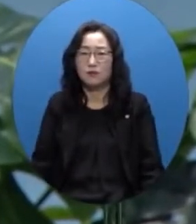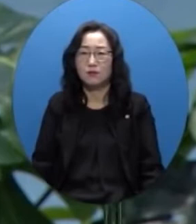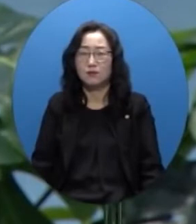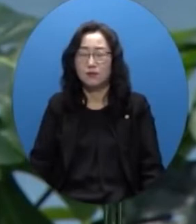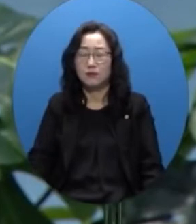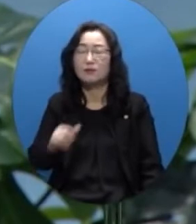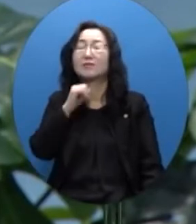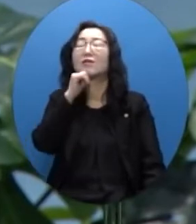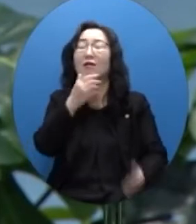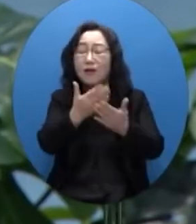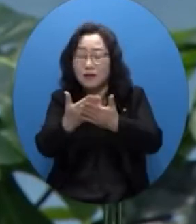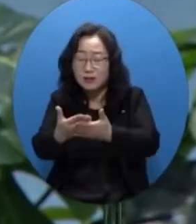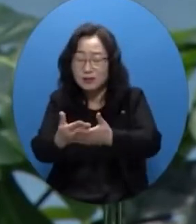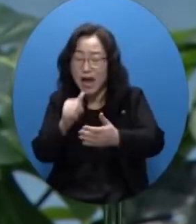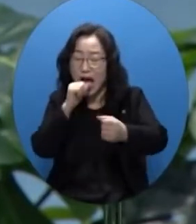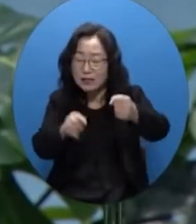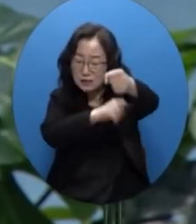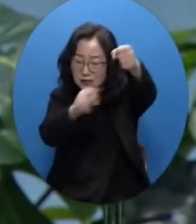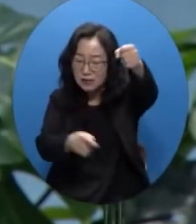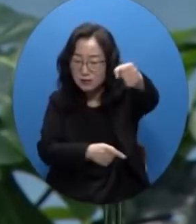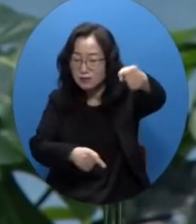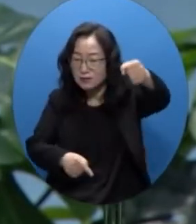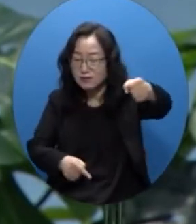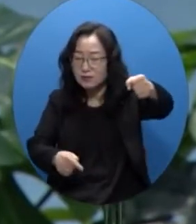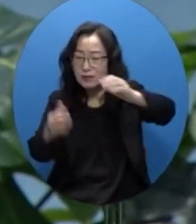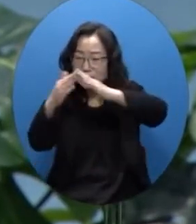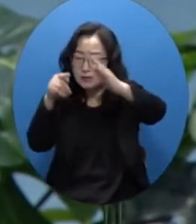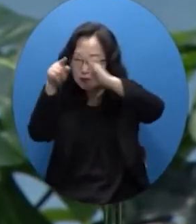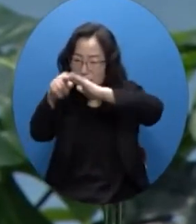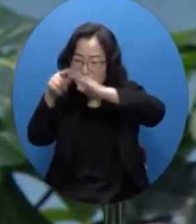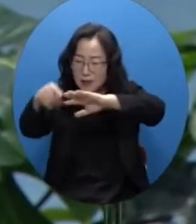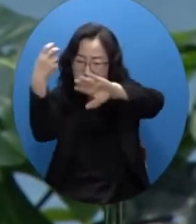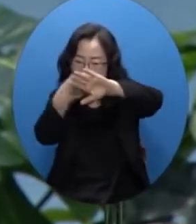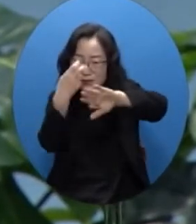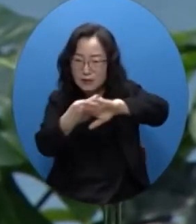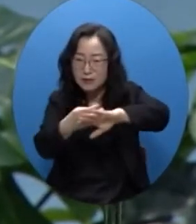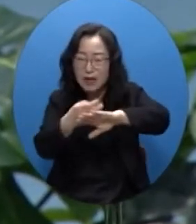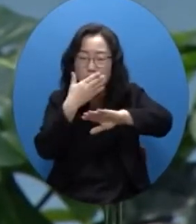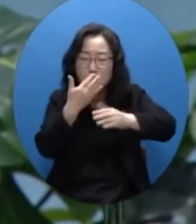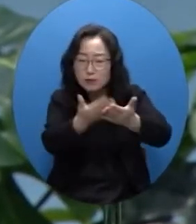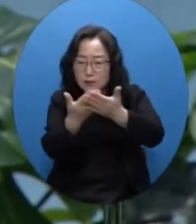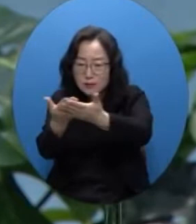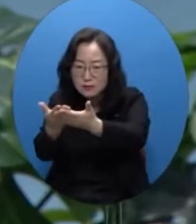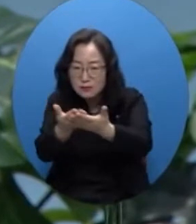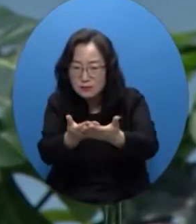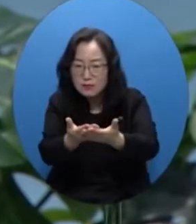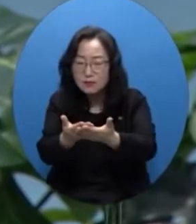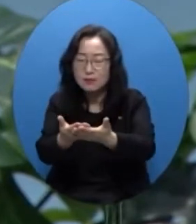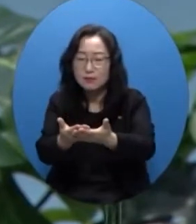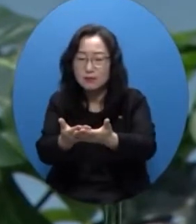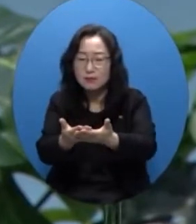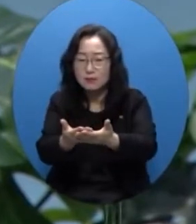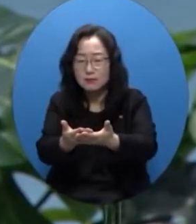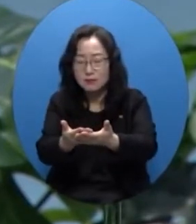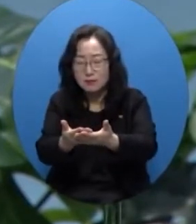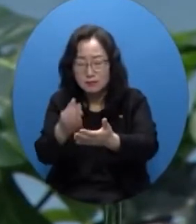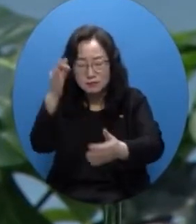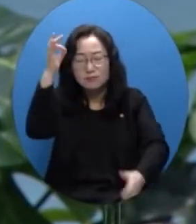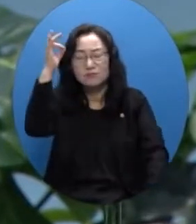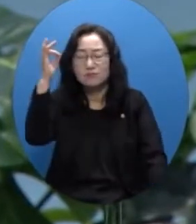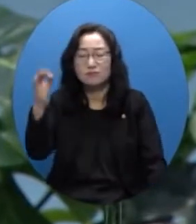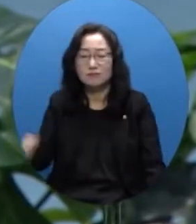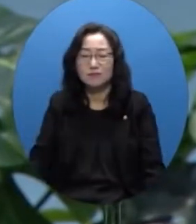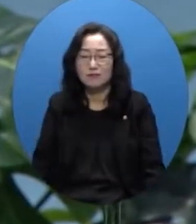것들이 여기에 깡통을 달고 봐서 시 받아 부러뜨려 오면서 볼 것을 달라고 구하던 모습이 기억이